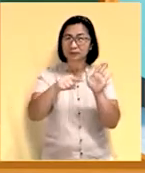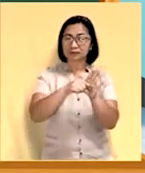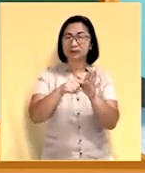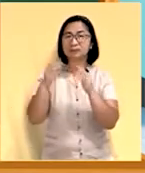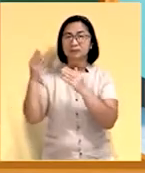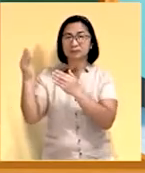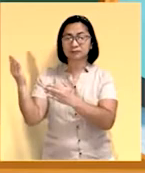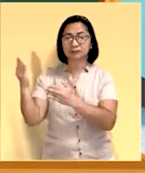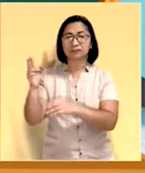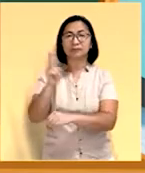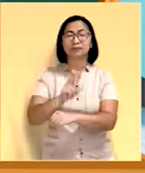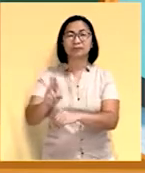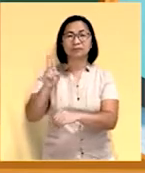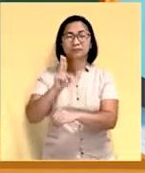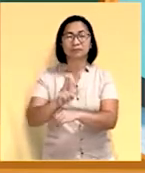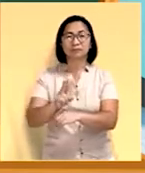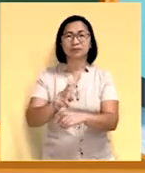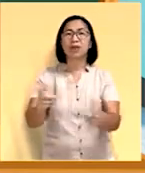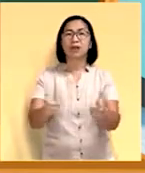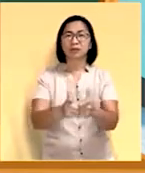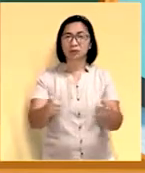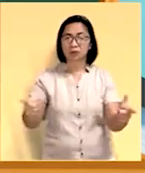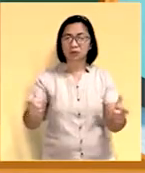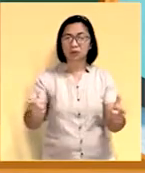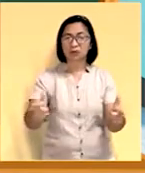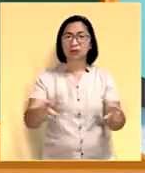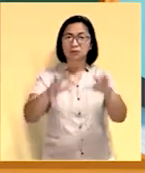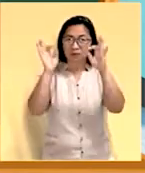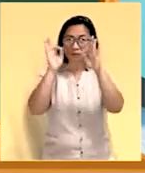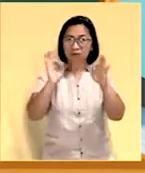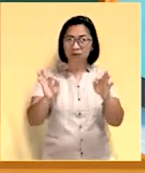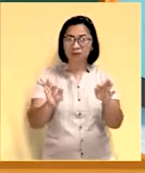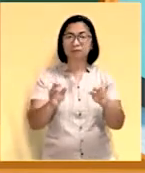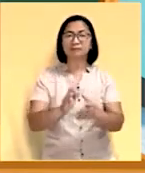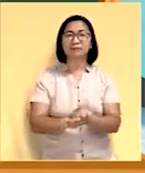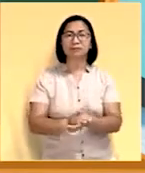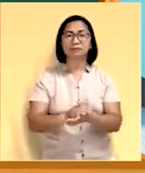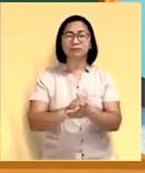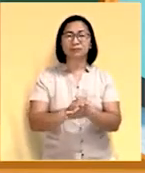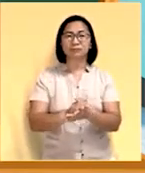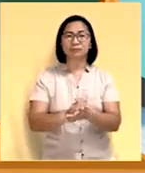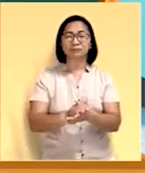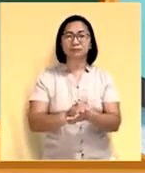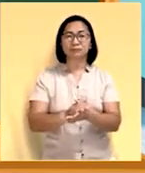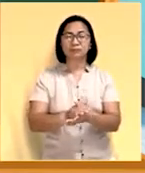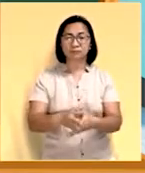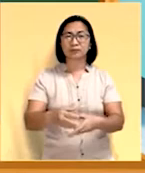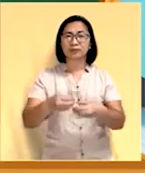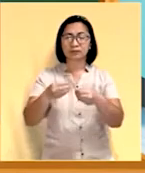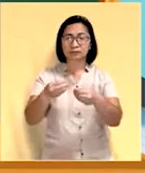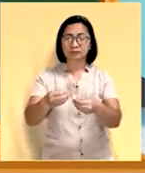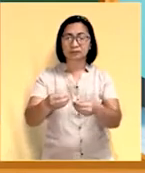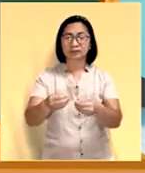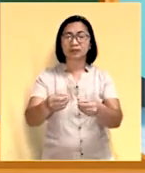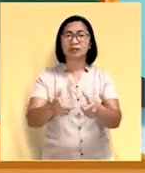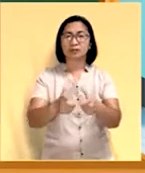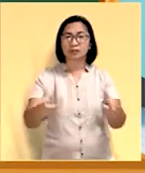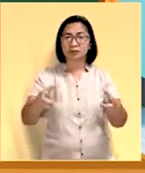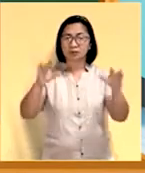I-subtract ang mga ito gamit ang expanded form. Ibigay muna ang expanded form